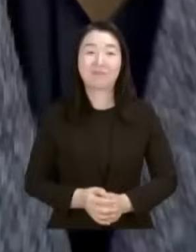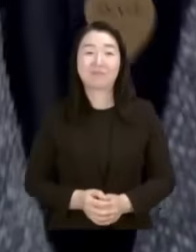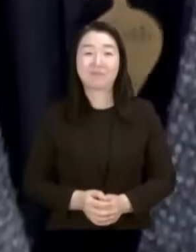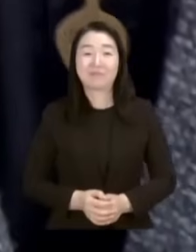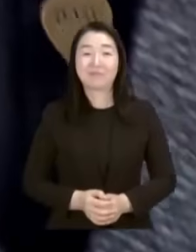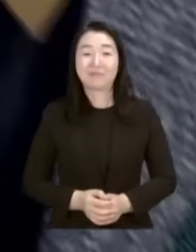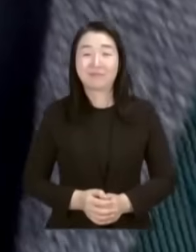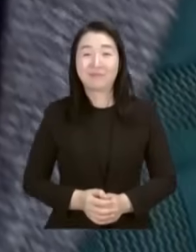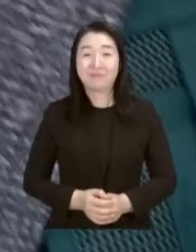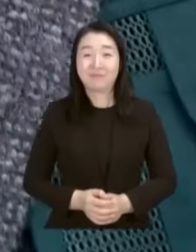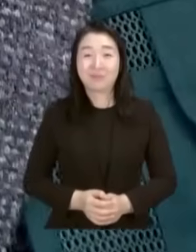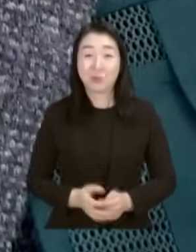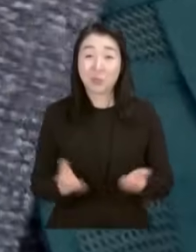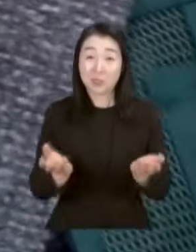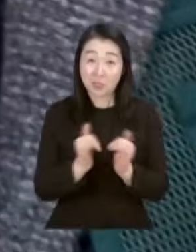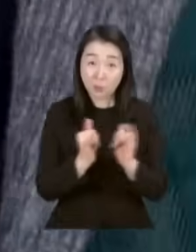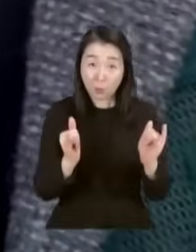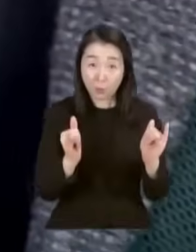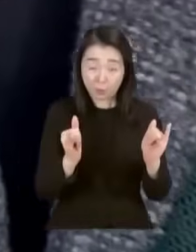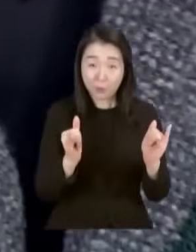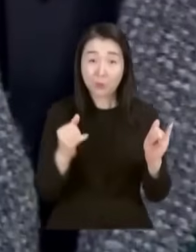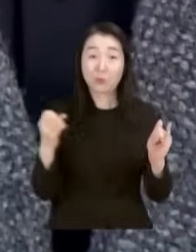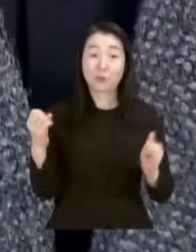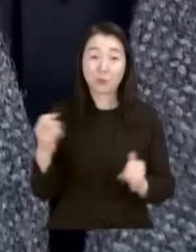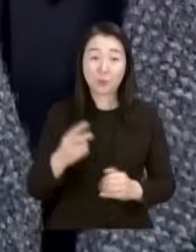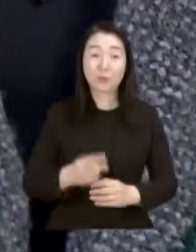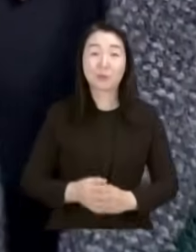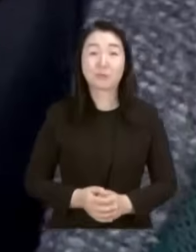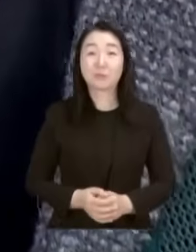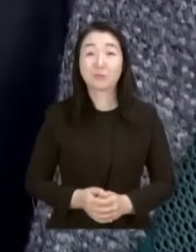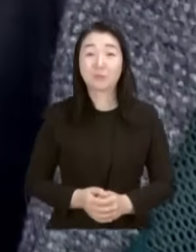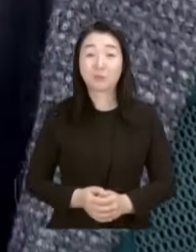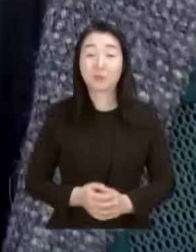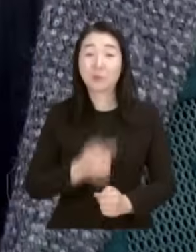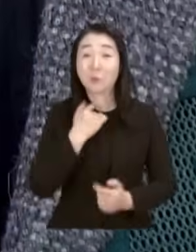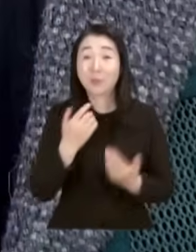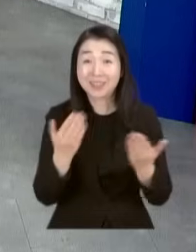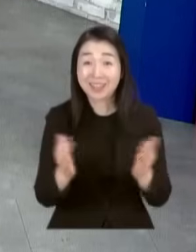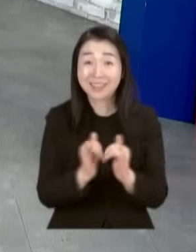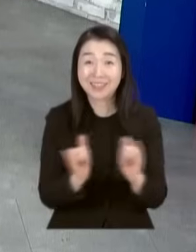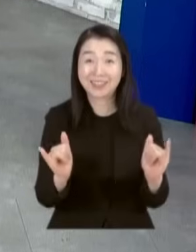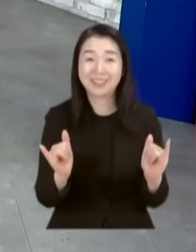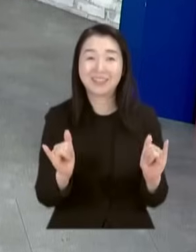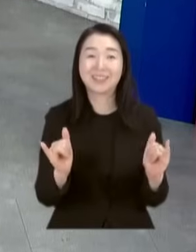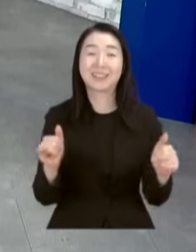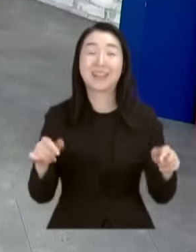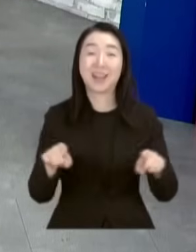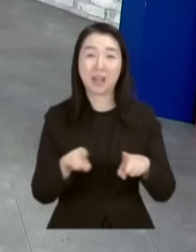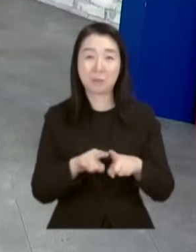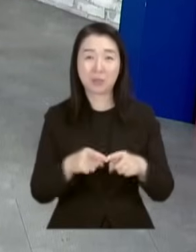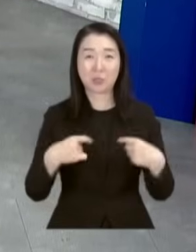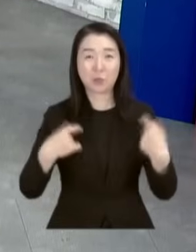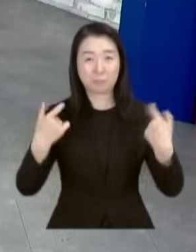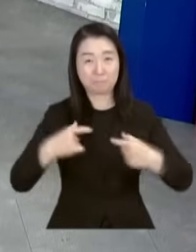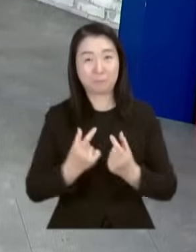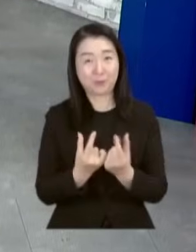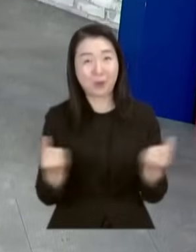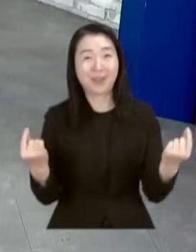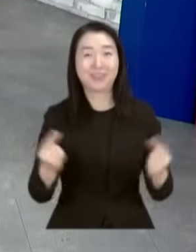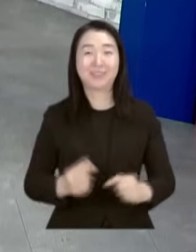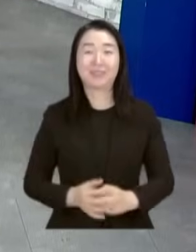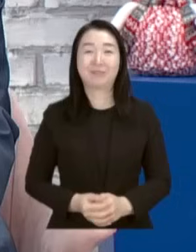모든 우리 스태프들 네. 그리고 베이스태프뿐만 아니라 자원봉사자들 네. 같이 입고